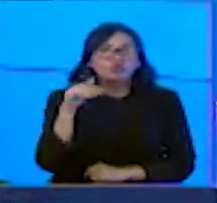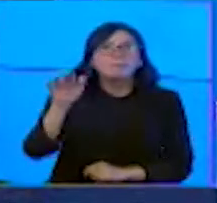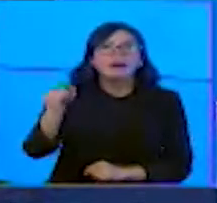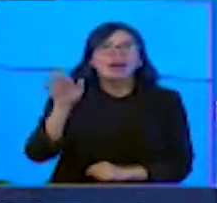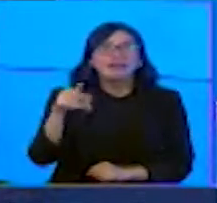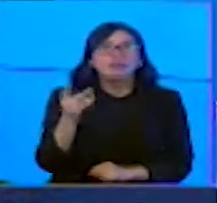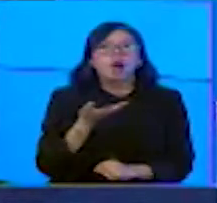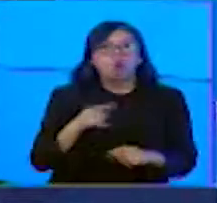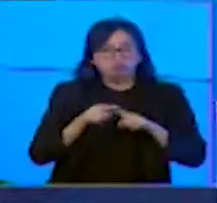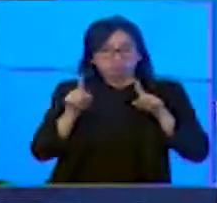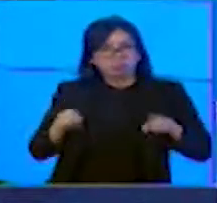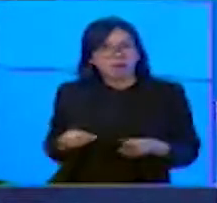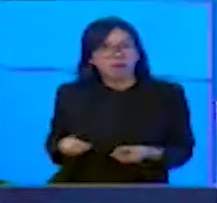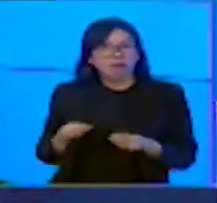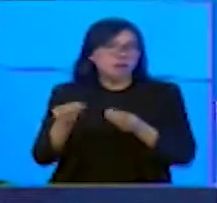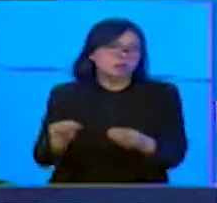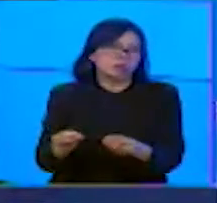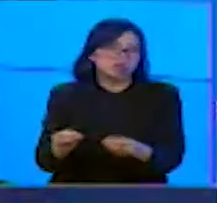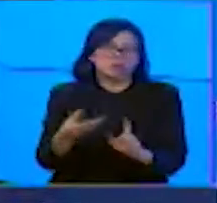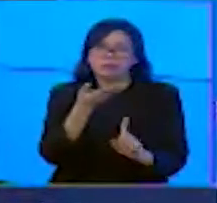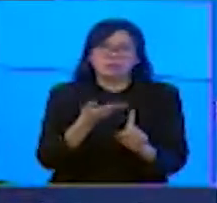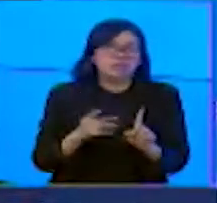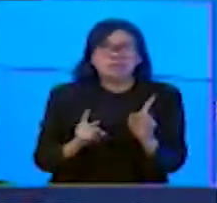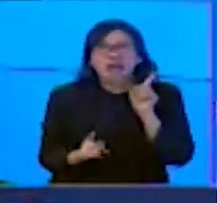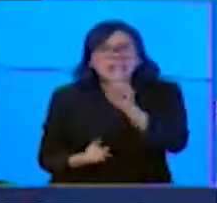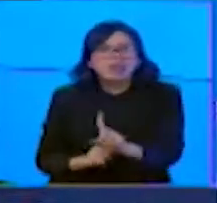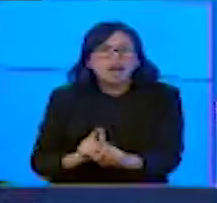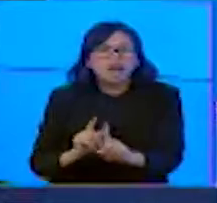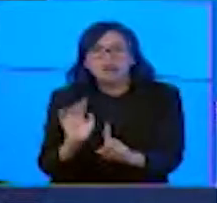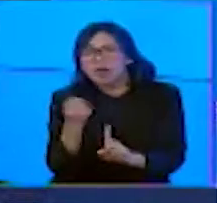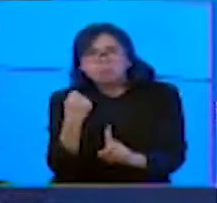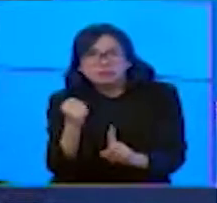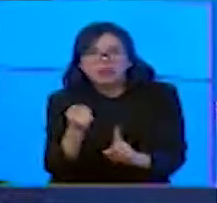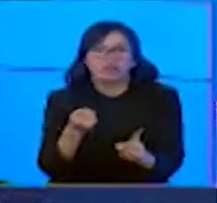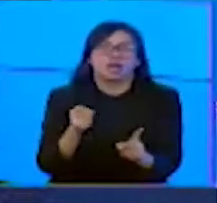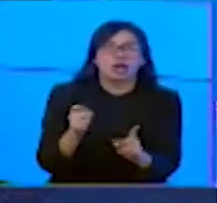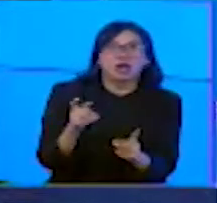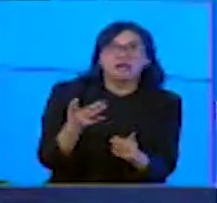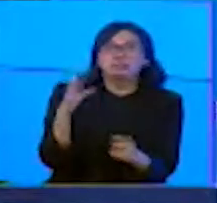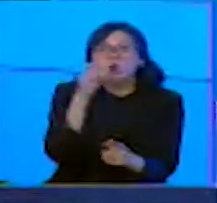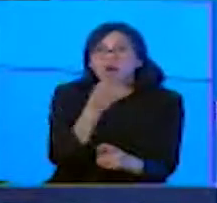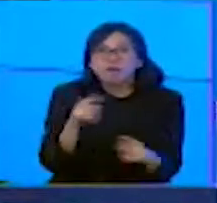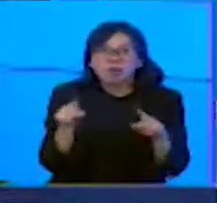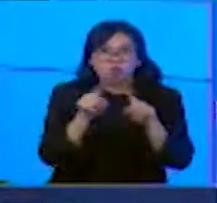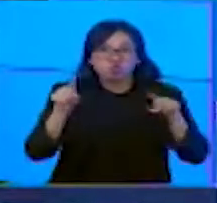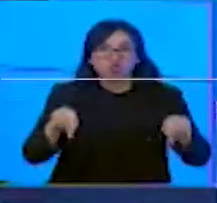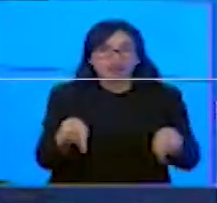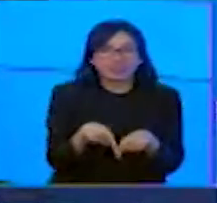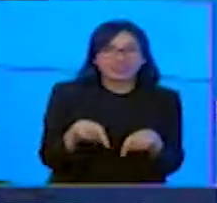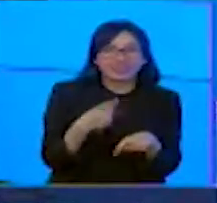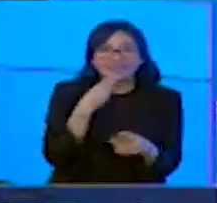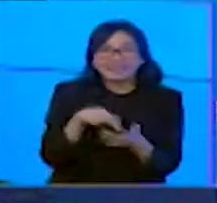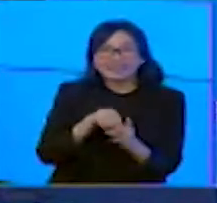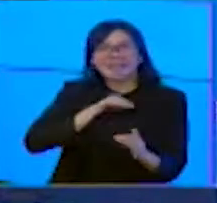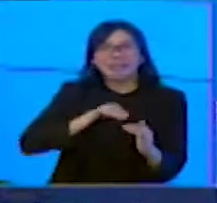Istana Negara pada Rabu pagi ini. Ketidakhadiran Gatot disampaikan melalui surat yang dikirimkan ke Presiden Joko Widodo.